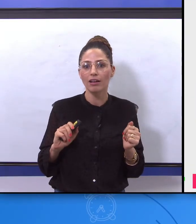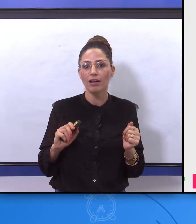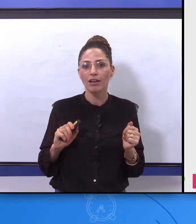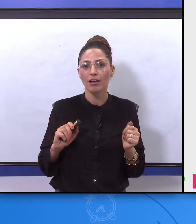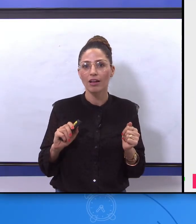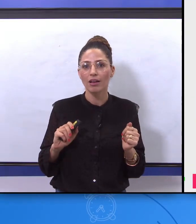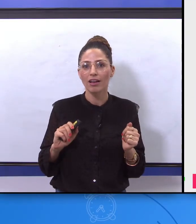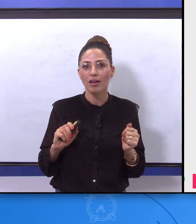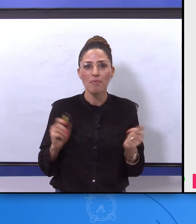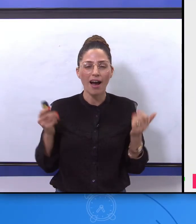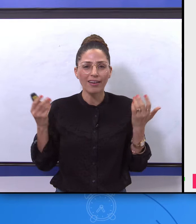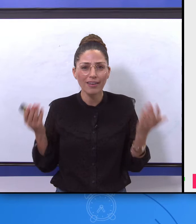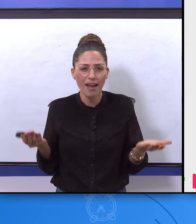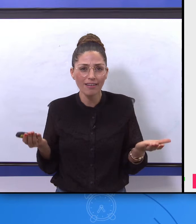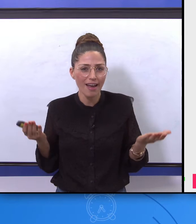במעגל.